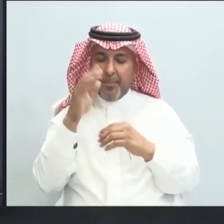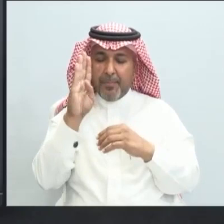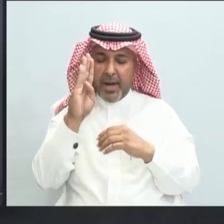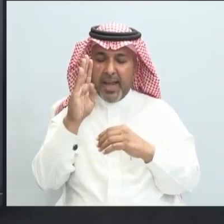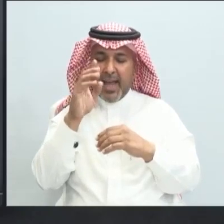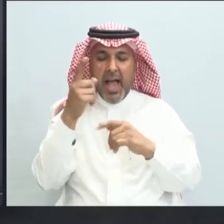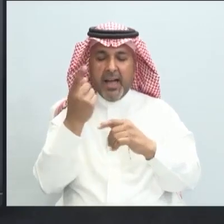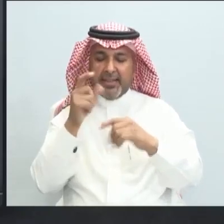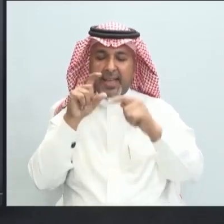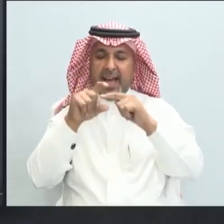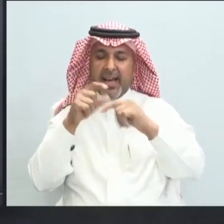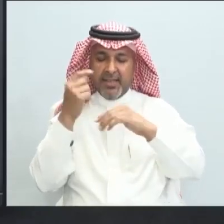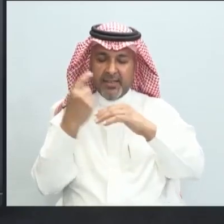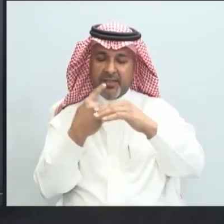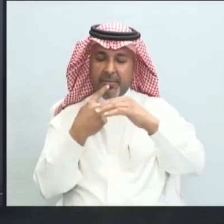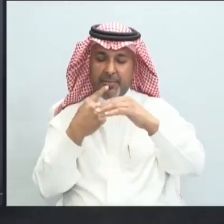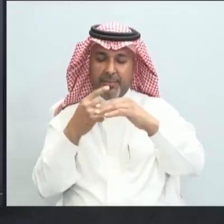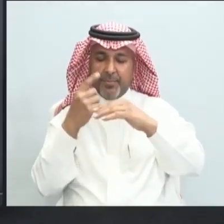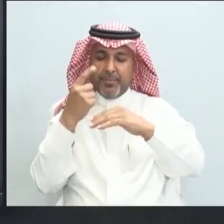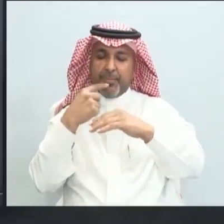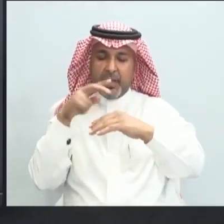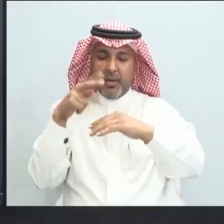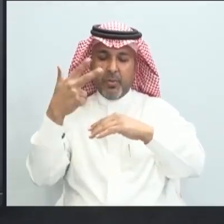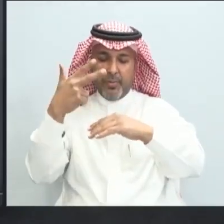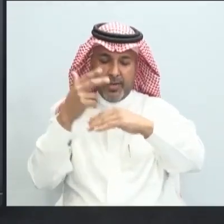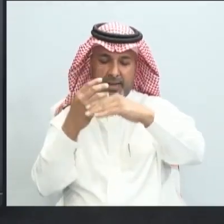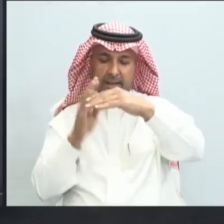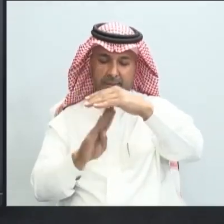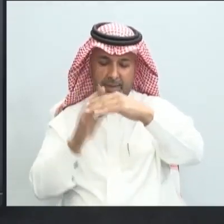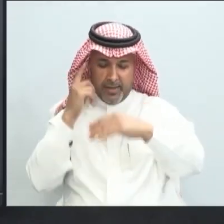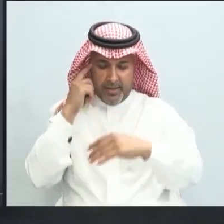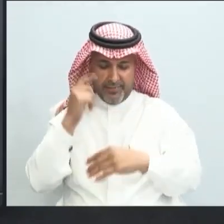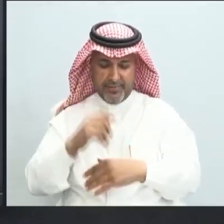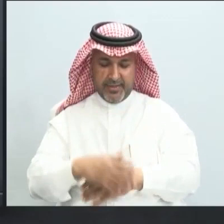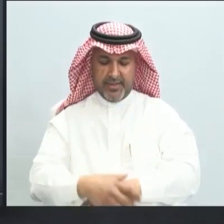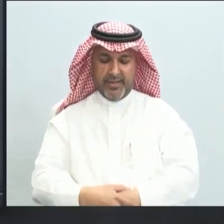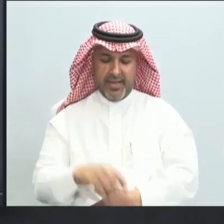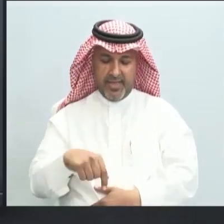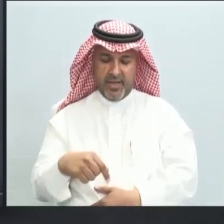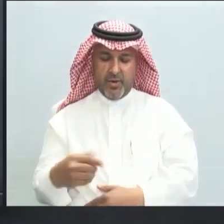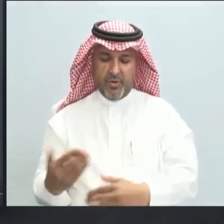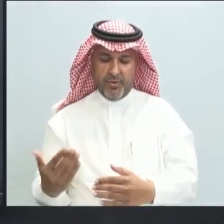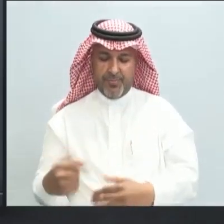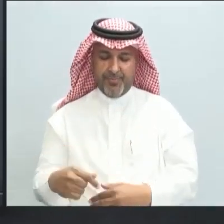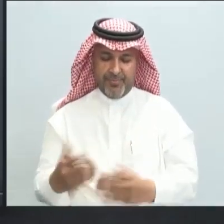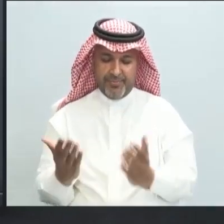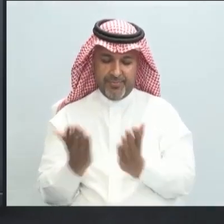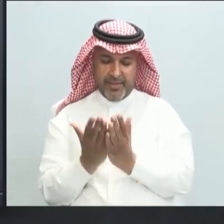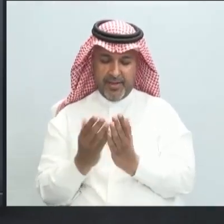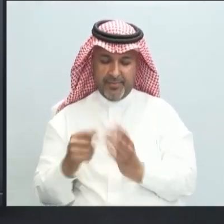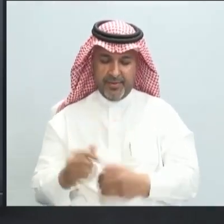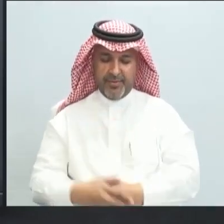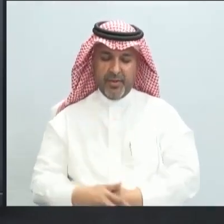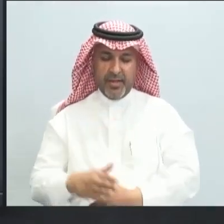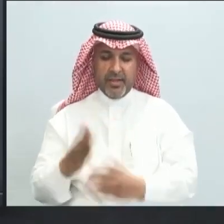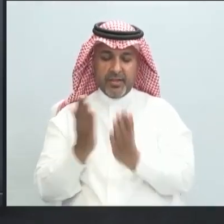وبالتالي اعرف انا طول الدورة وبذلك يعني نكون نكتفي بهذا الدرس حتى اليوم في الدرس القادم ان شاء الله